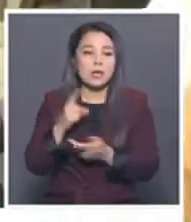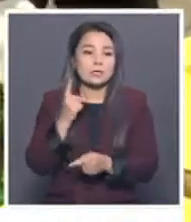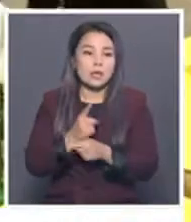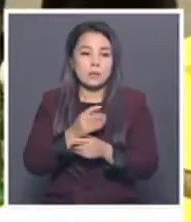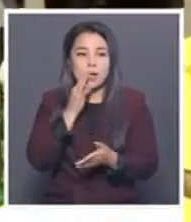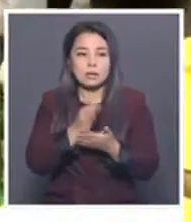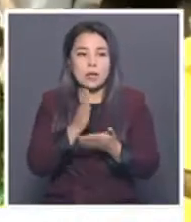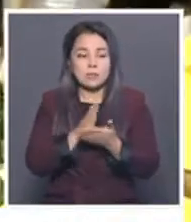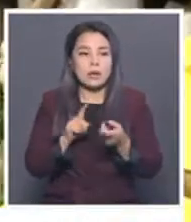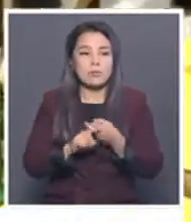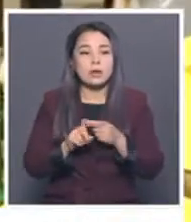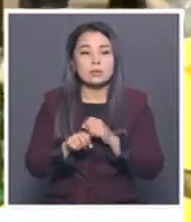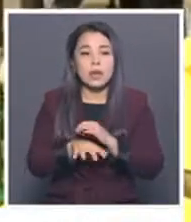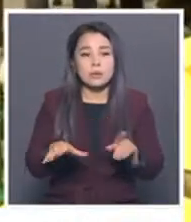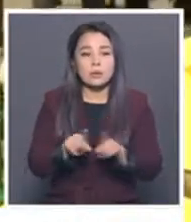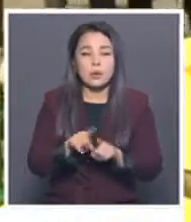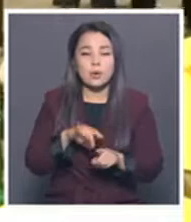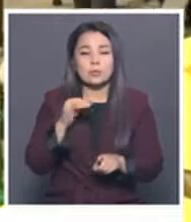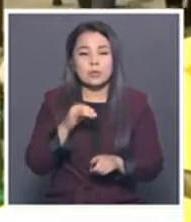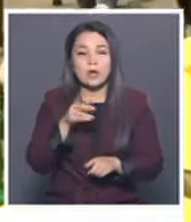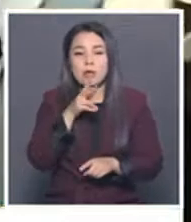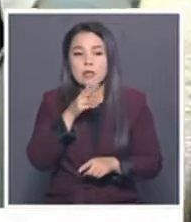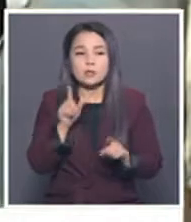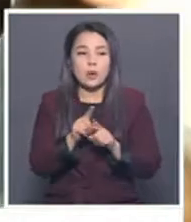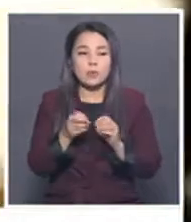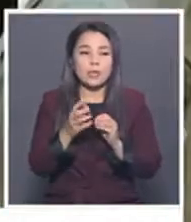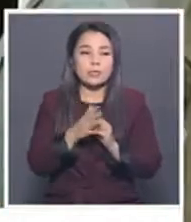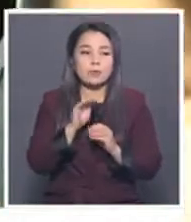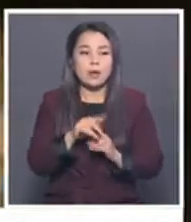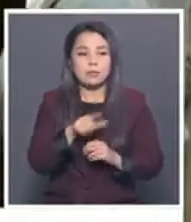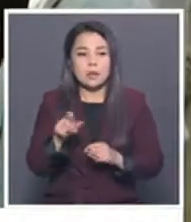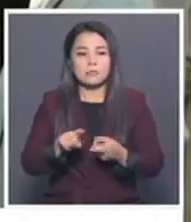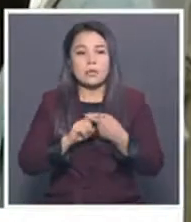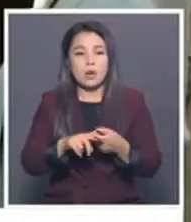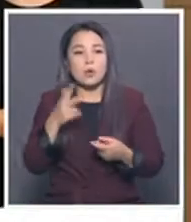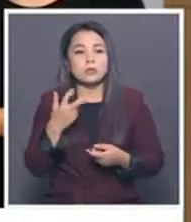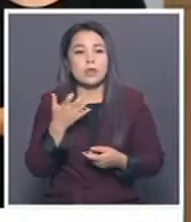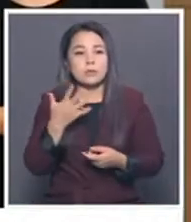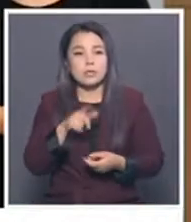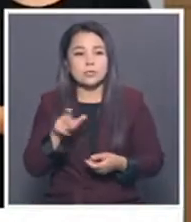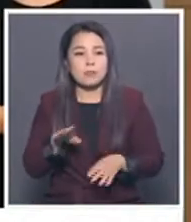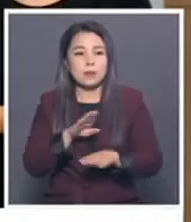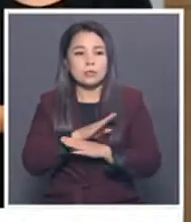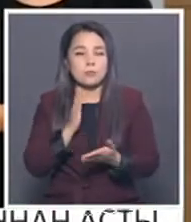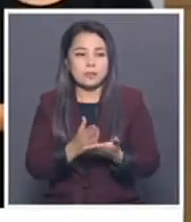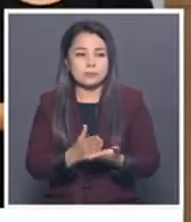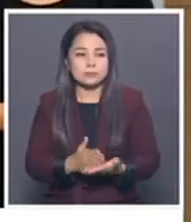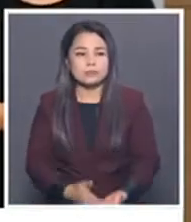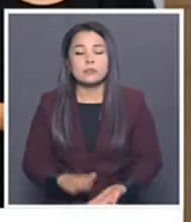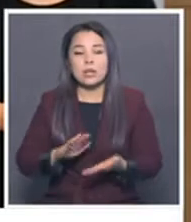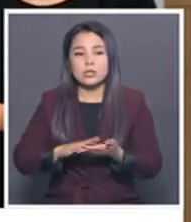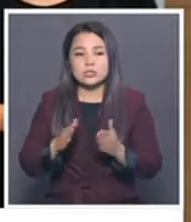отыр. Пандемия басталғалы оңтүстік Кореяда ковидті 15 мыңнан астам адам жұқтырып, 305-і қайтыс болды.